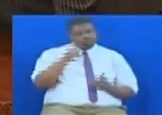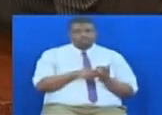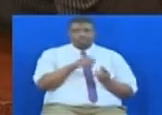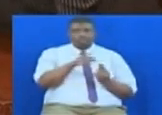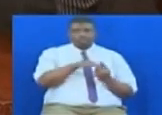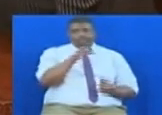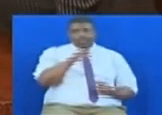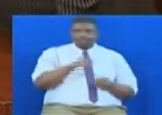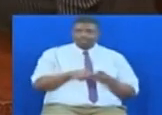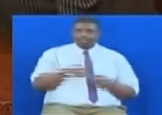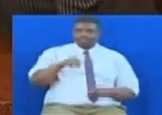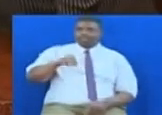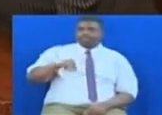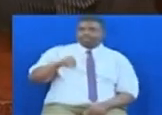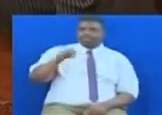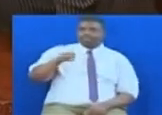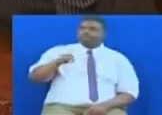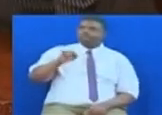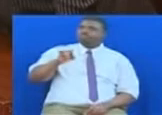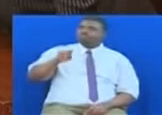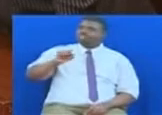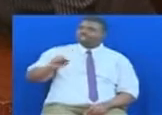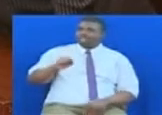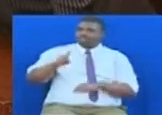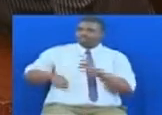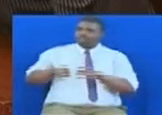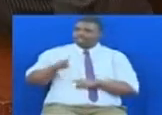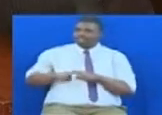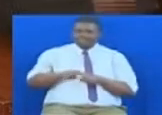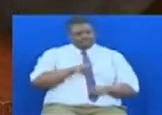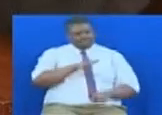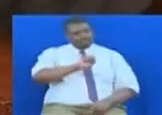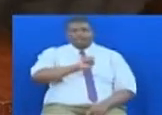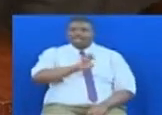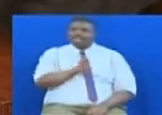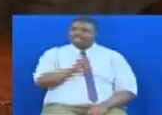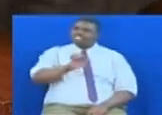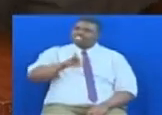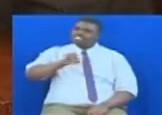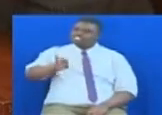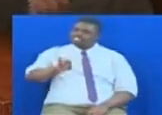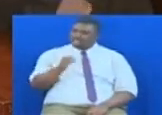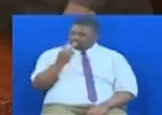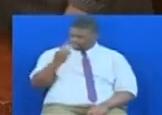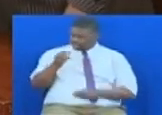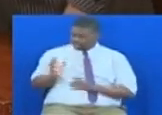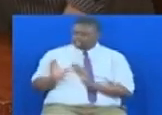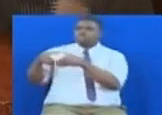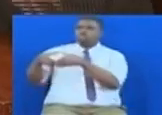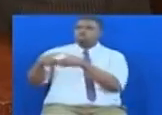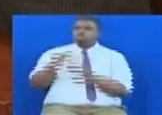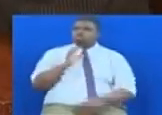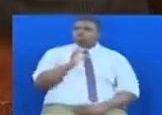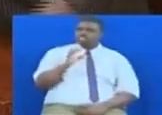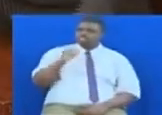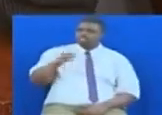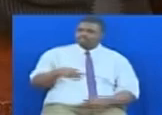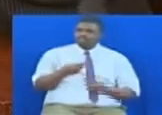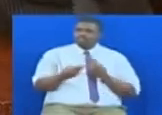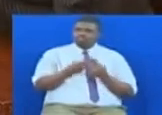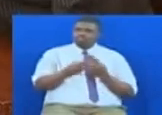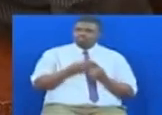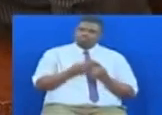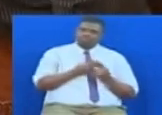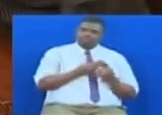Mnyika akapambane na Bashiru? Hivi nyi mna akili nyie? Angalieni squad ya CCM kule. Wewe mtu kama Dr. Bashiru akapambane na